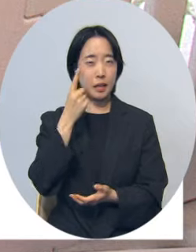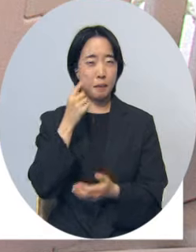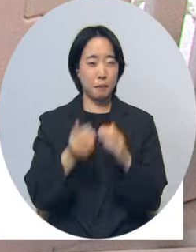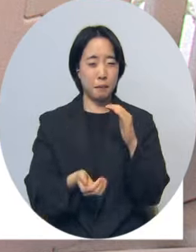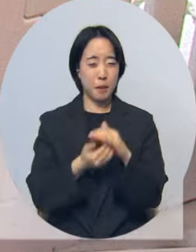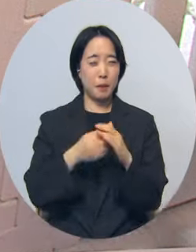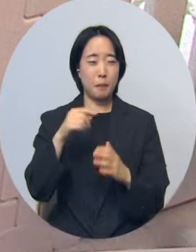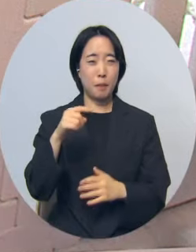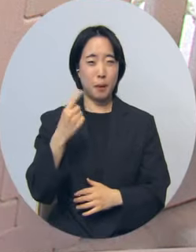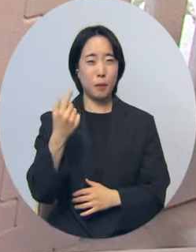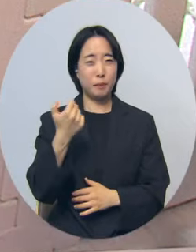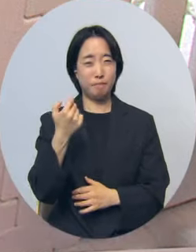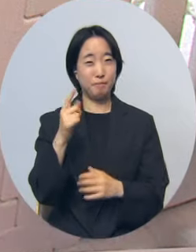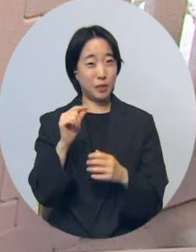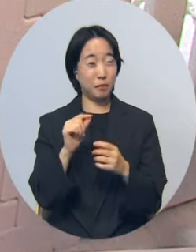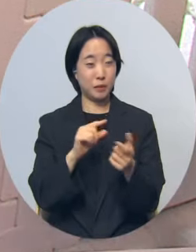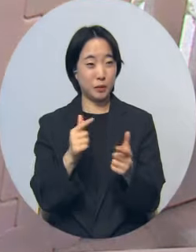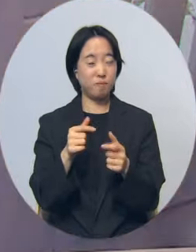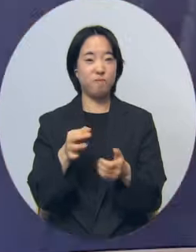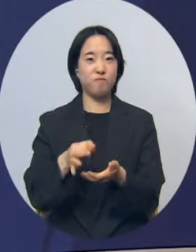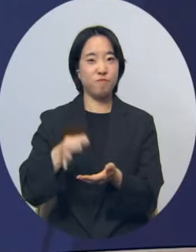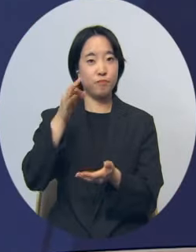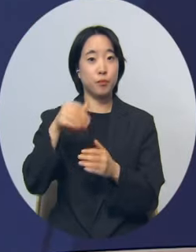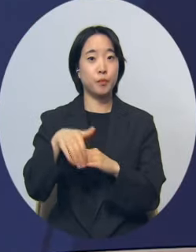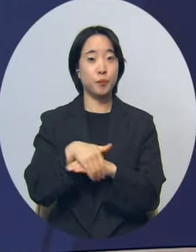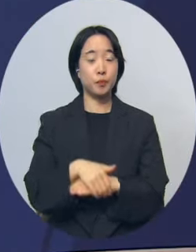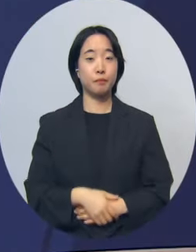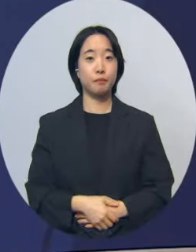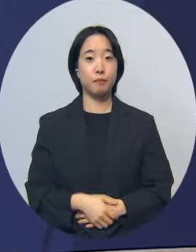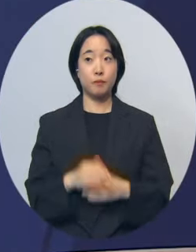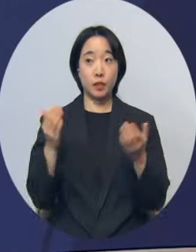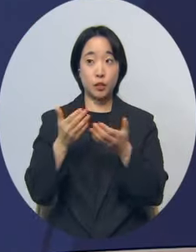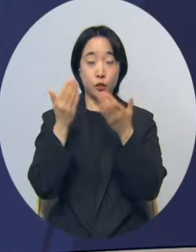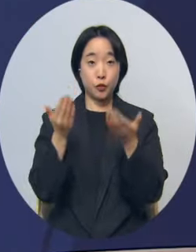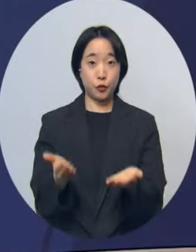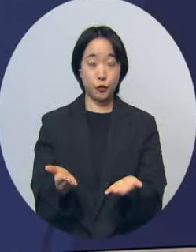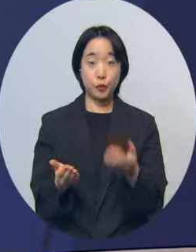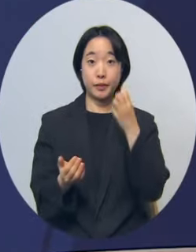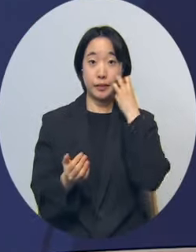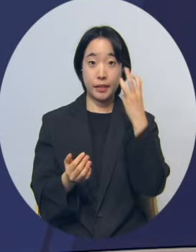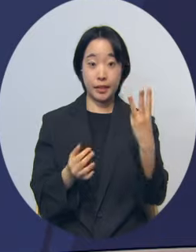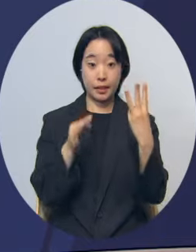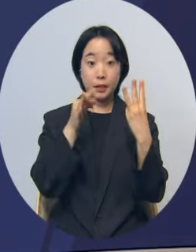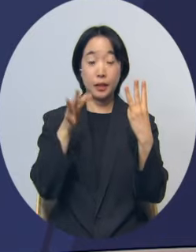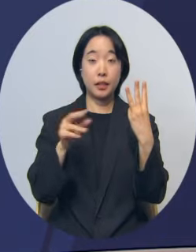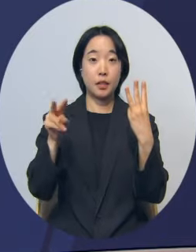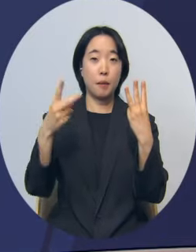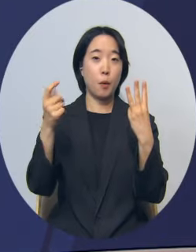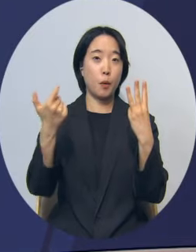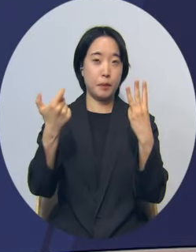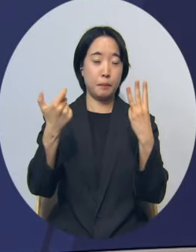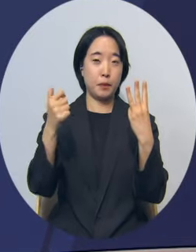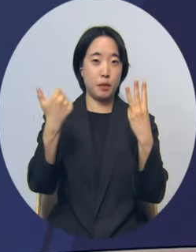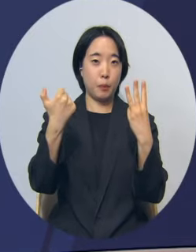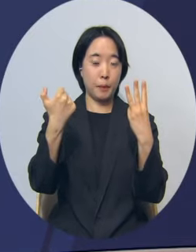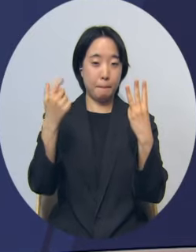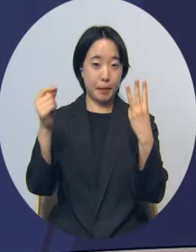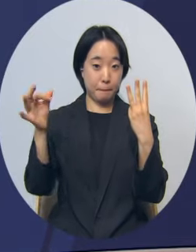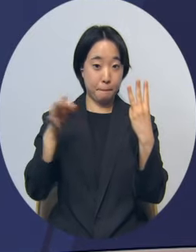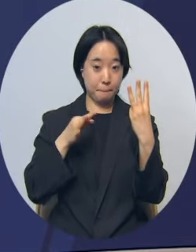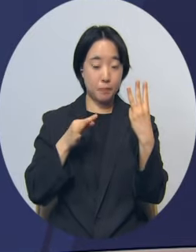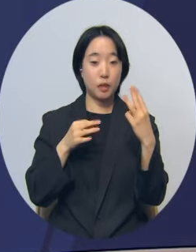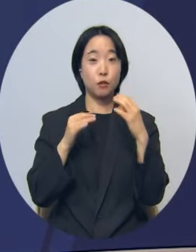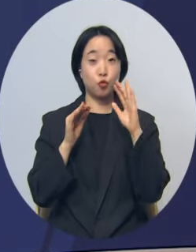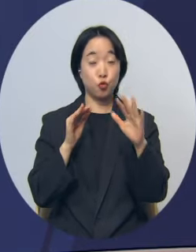육아휴직급여를 대폭 인상할 계획인데요. 휴직 후 첫 석 달은 월 최대 250만 원, 이후 석 달은 월 200만